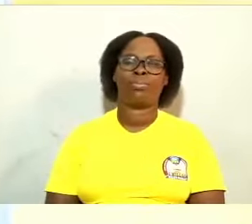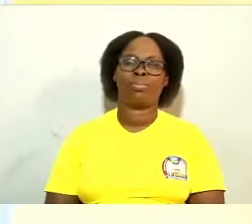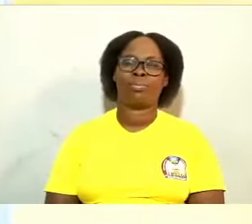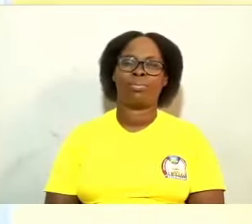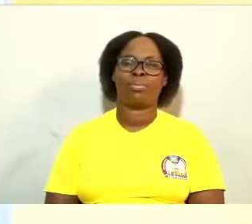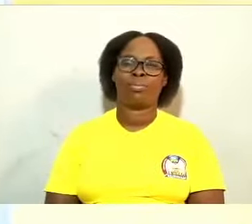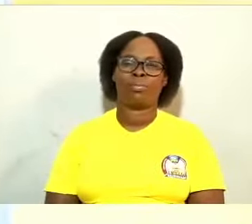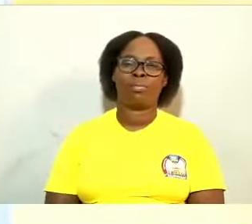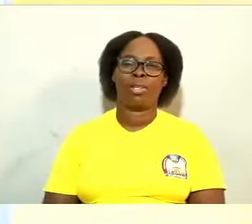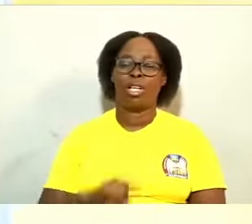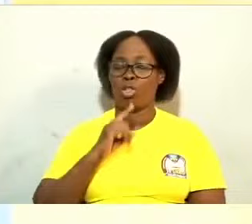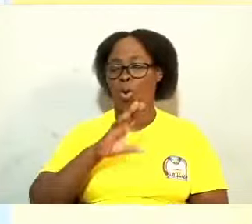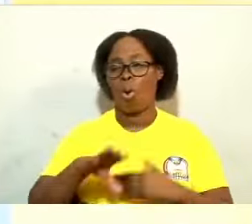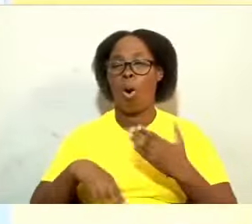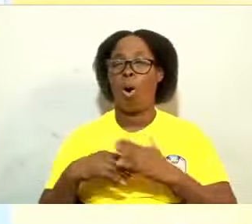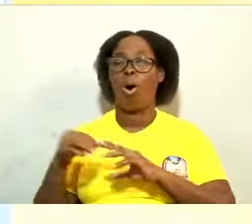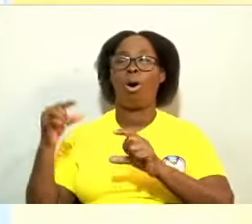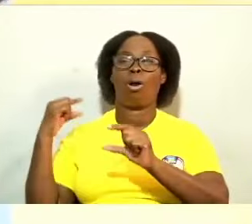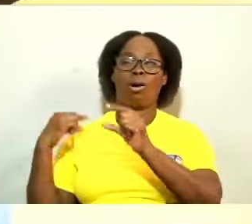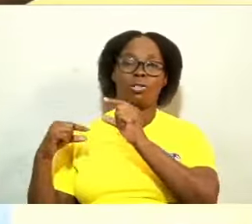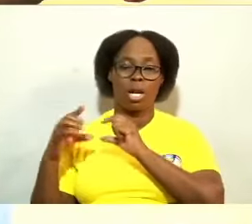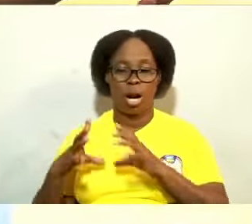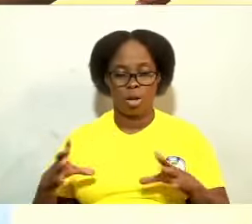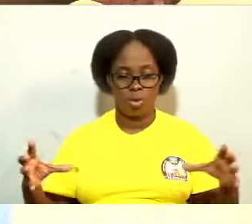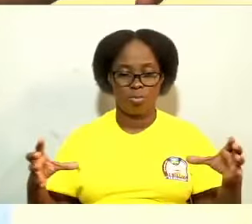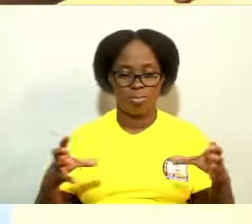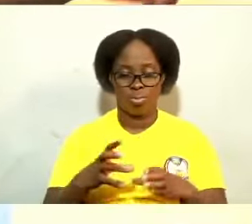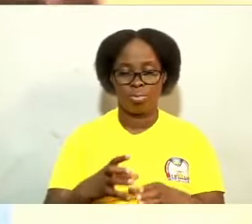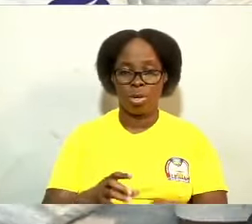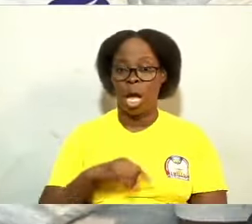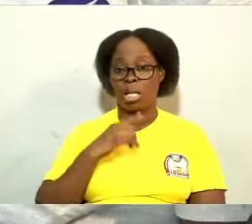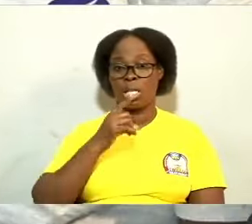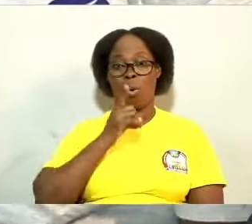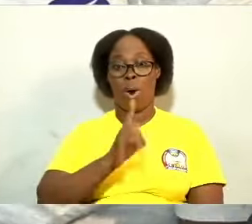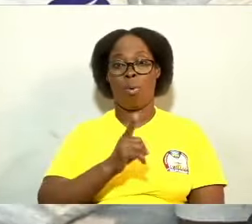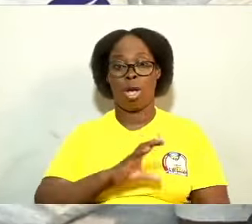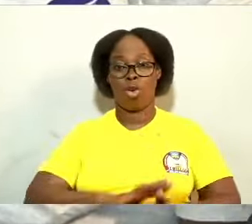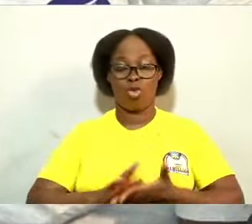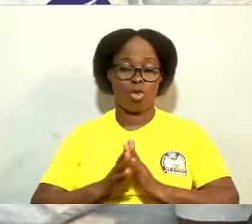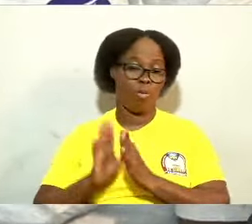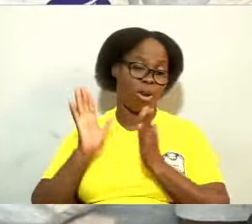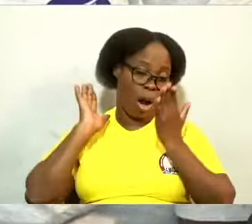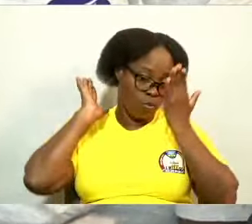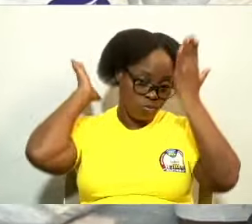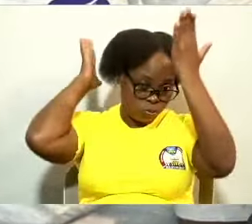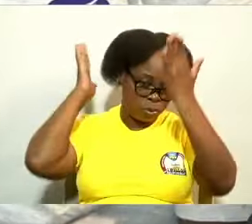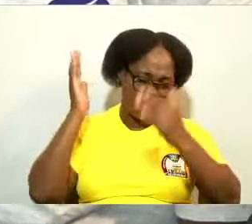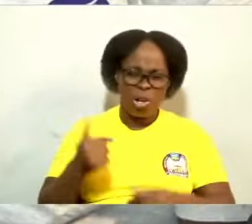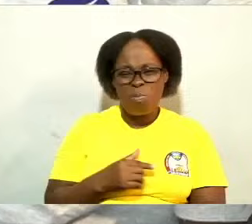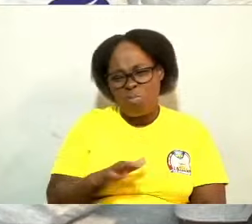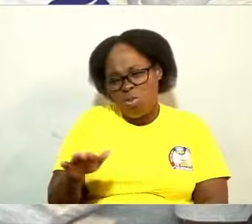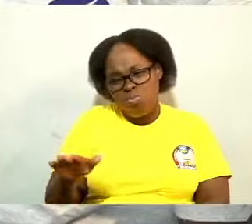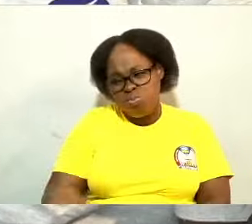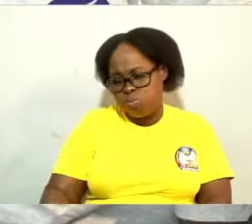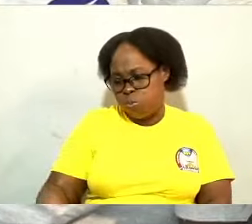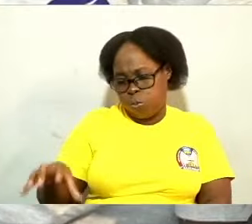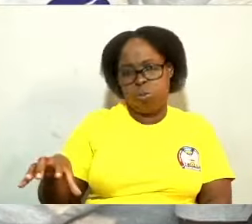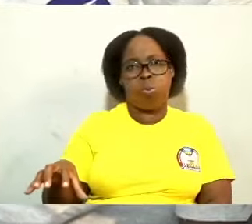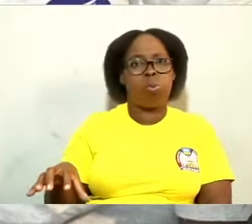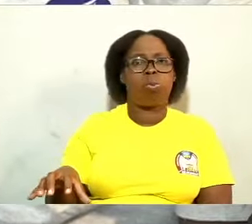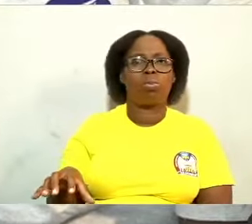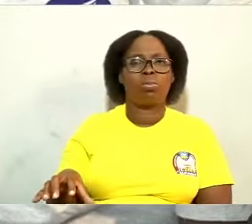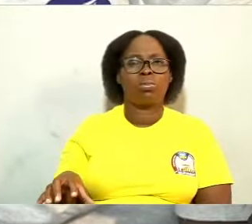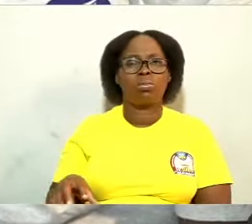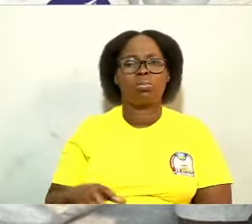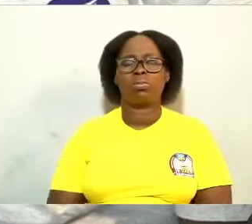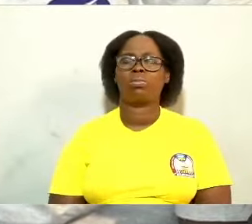Kwa hiyo ukoo ukakusanywa. Nikaambiwa wewe utakuwa padri. Niko kadogo kabisa, bado niko kadogo kabisa.